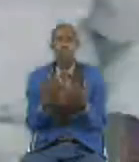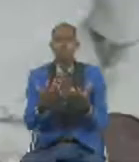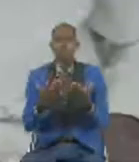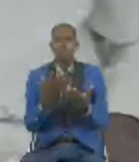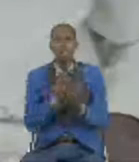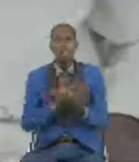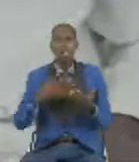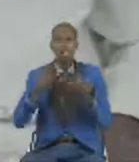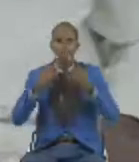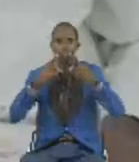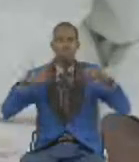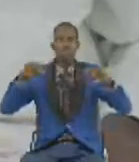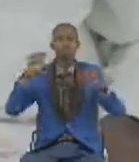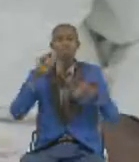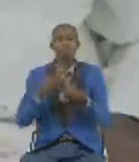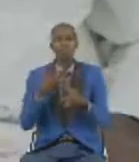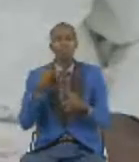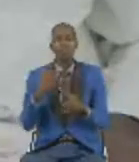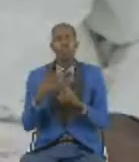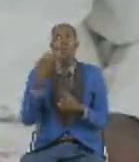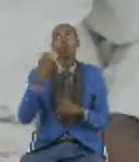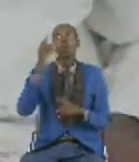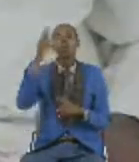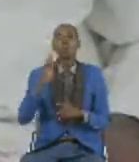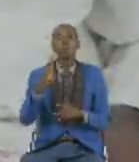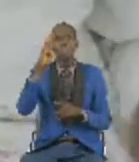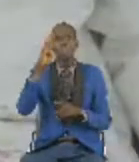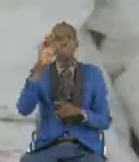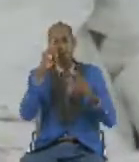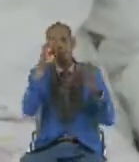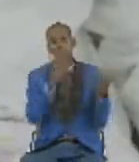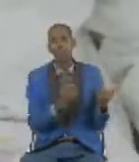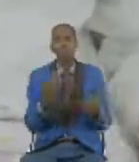les désirs, les déclarations de la parole de Dieu par la foi.